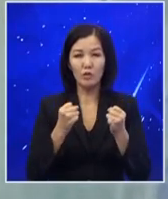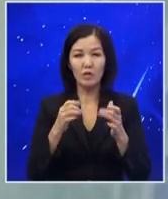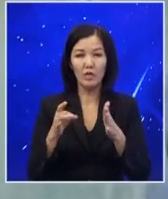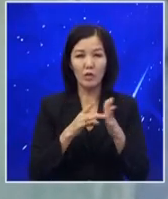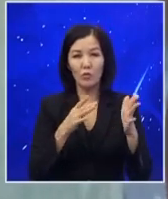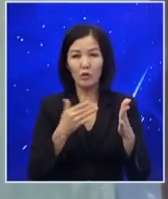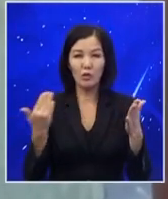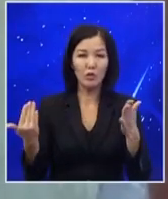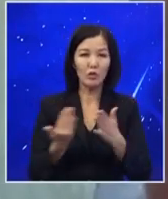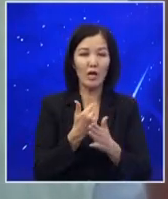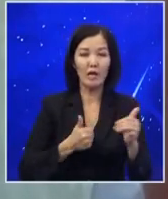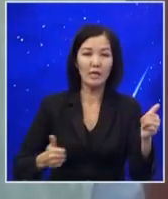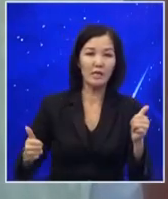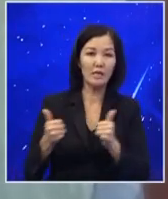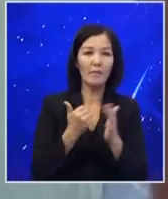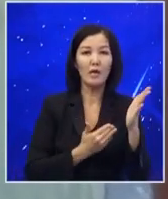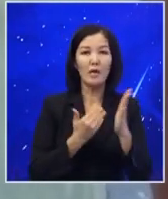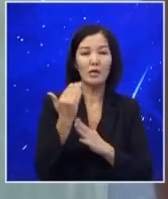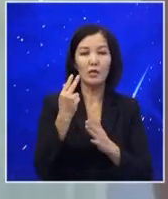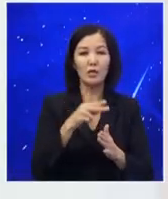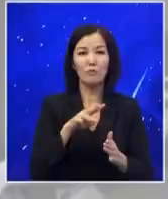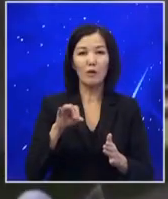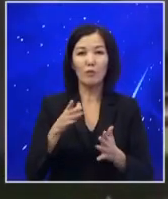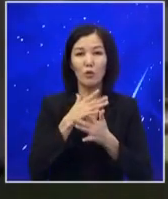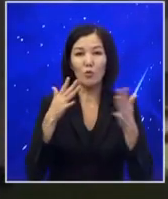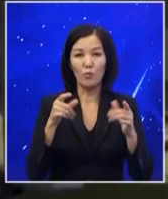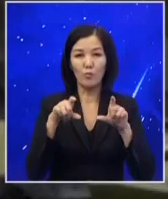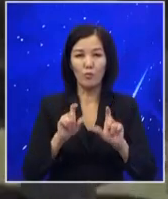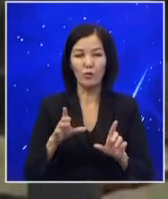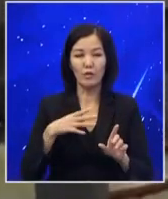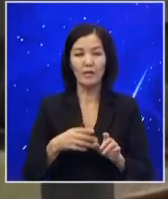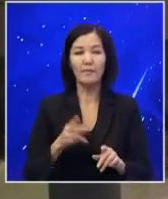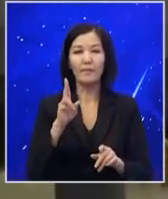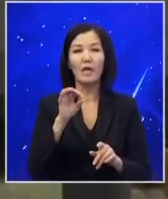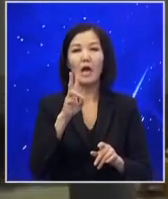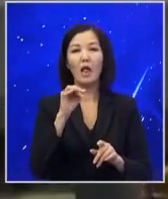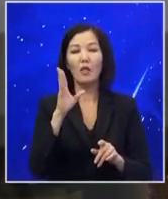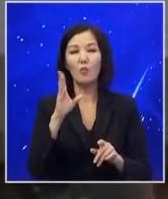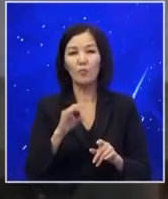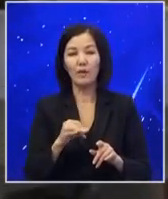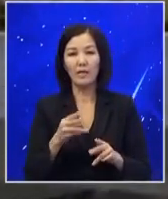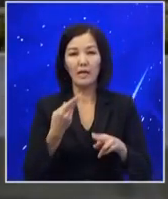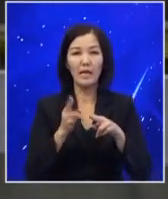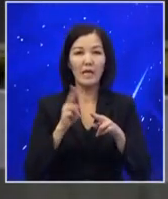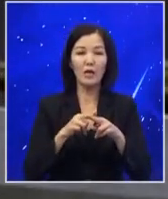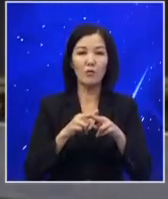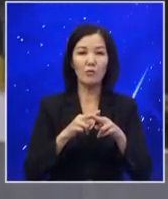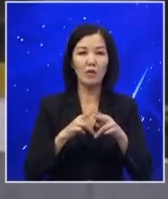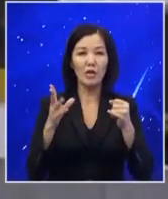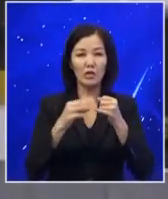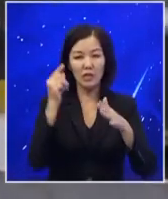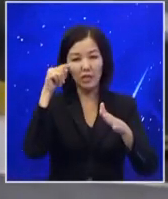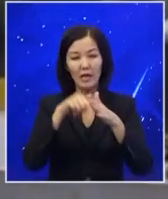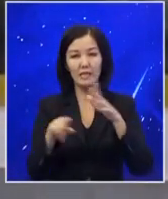алдыңғы нәтижесін 20 минутқа ұлғайтты. Колумбияда оңтүстік Америка құрлығындағы ең ұзын туннель іске